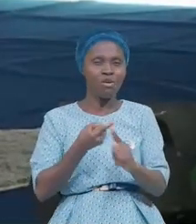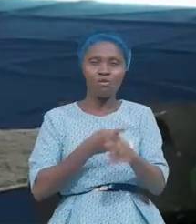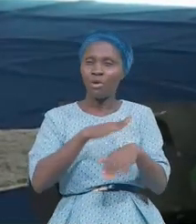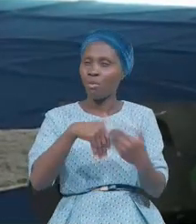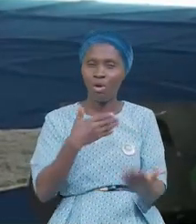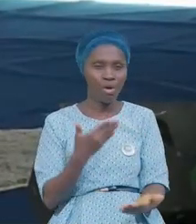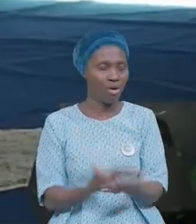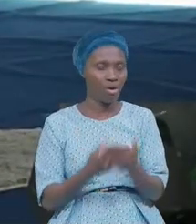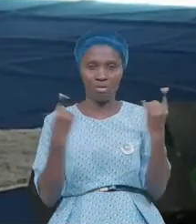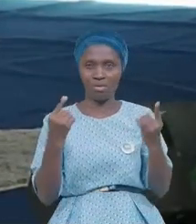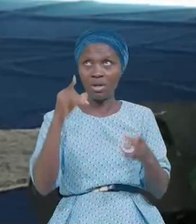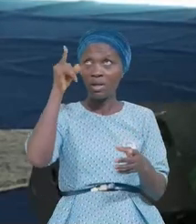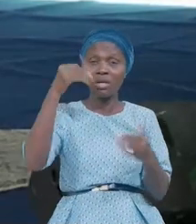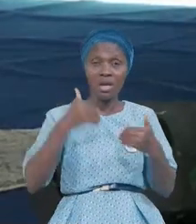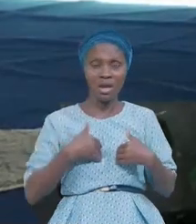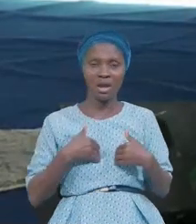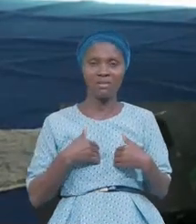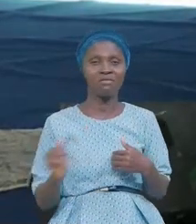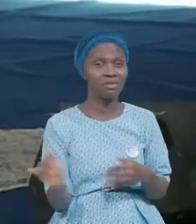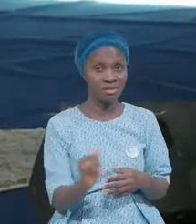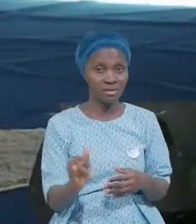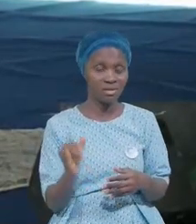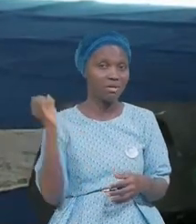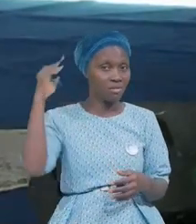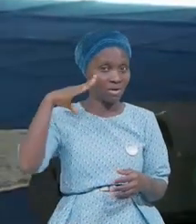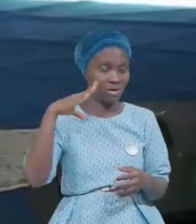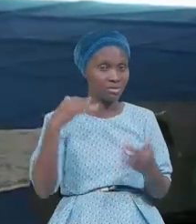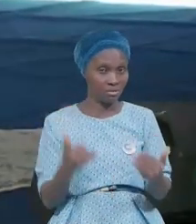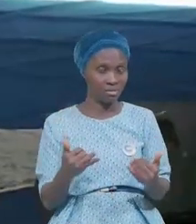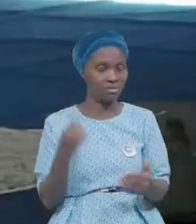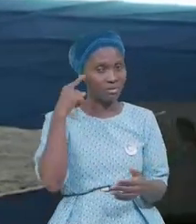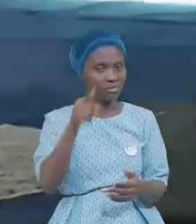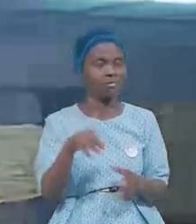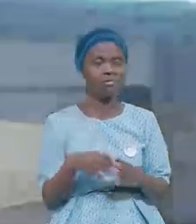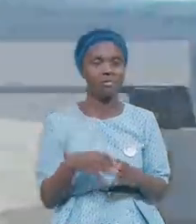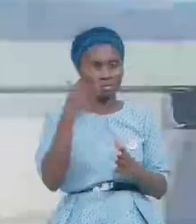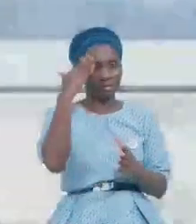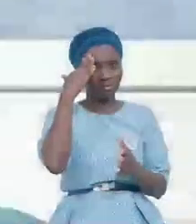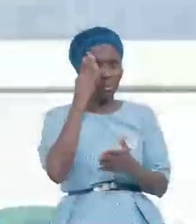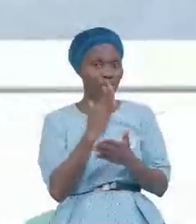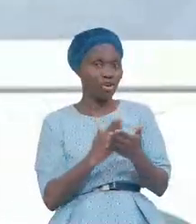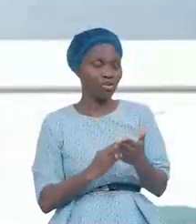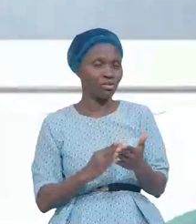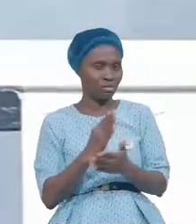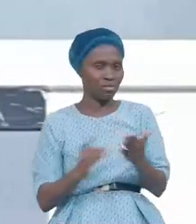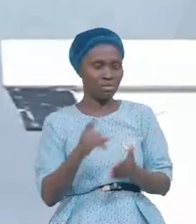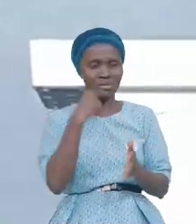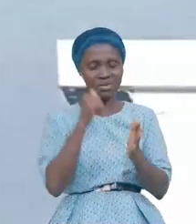la même grâce disponible. Quelqu'un dit, oh, le vol